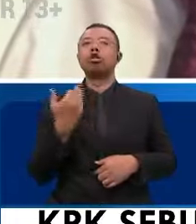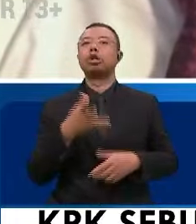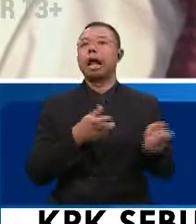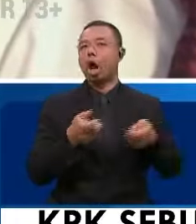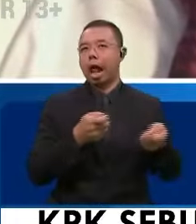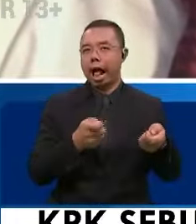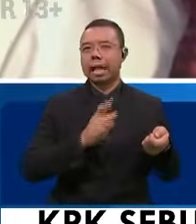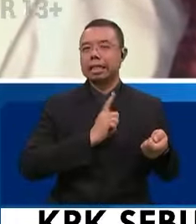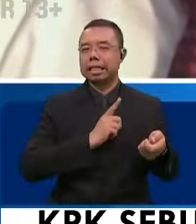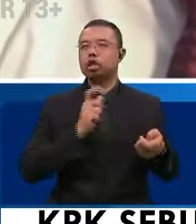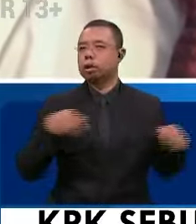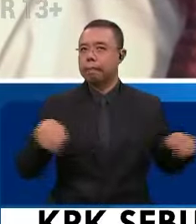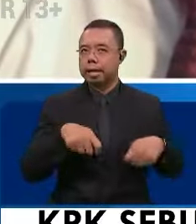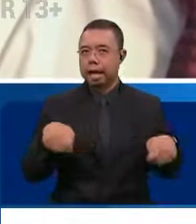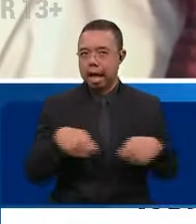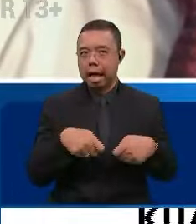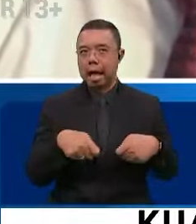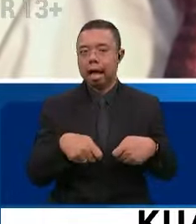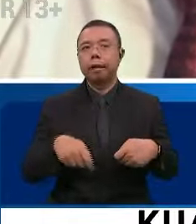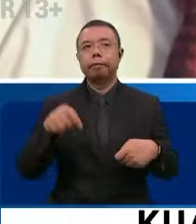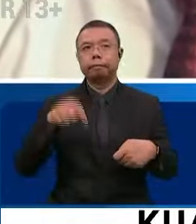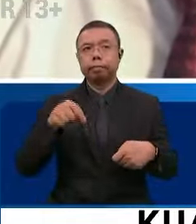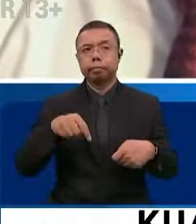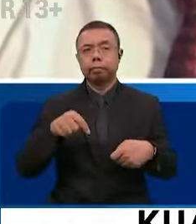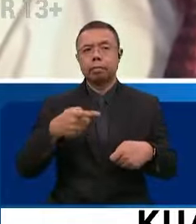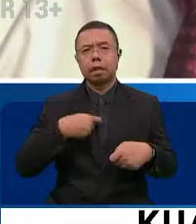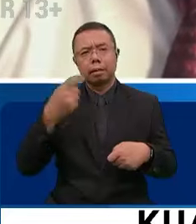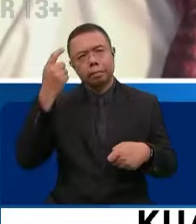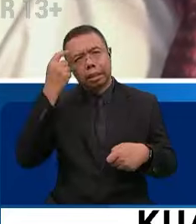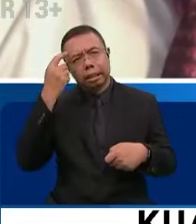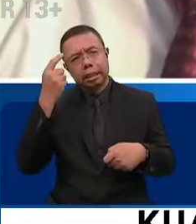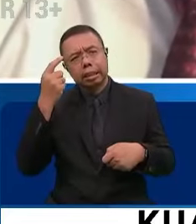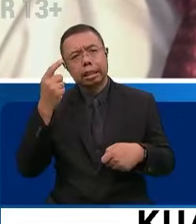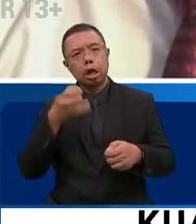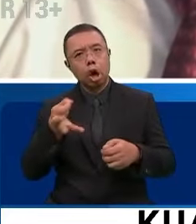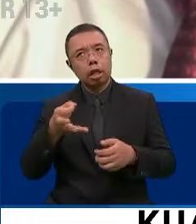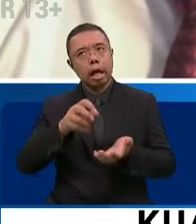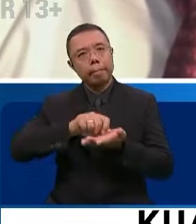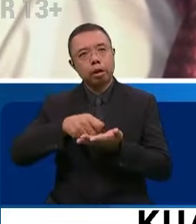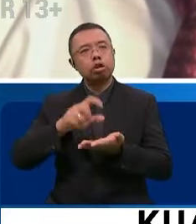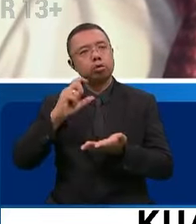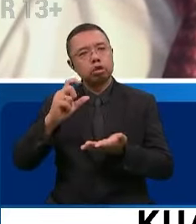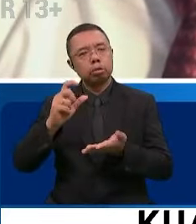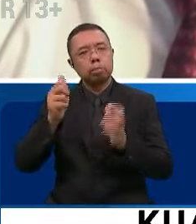pangan olahan untuk memasak. Dan ini saya kira Kota Madiun cukup